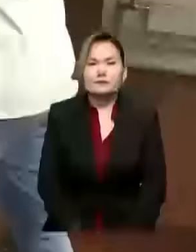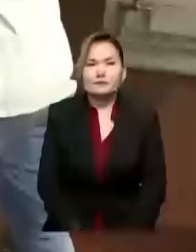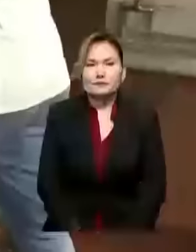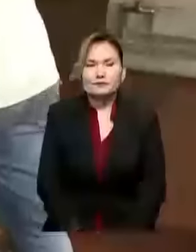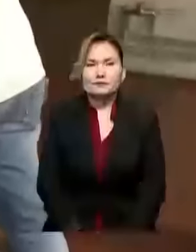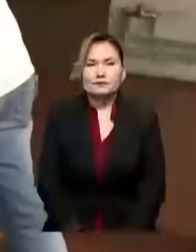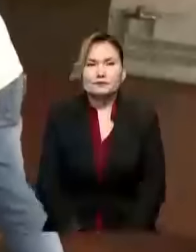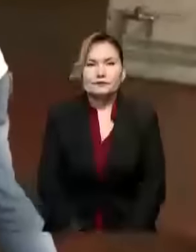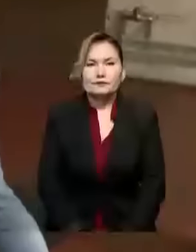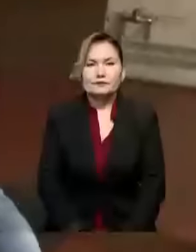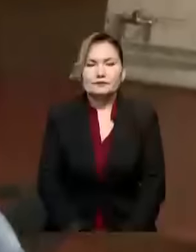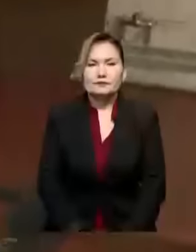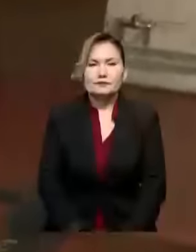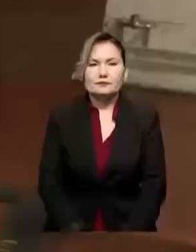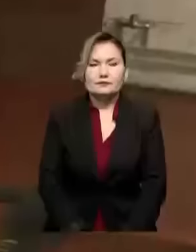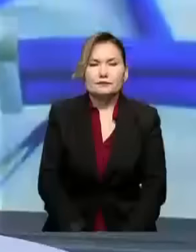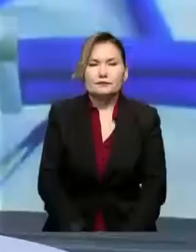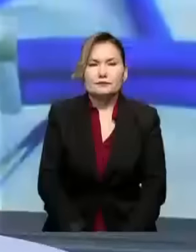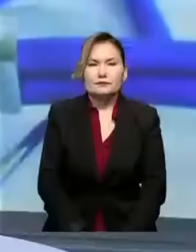облысынан 24 кезет.